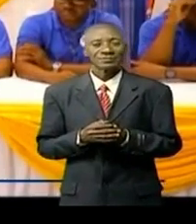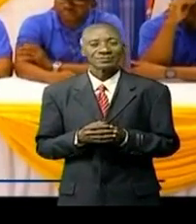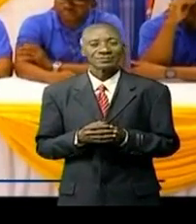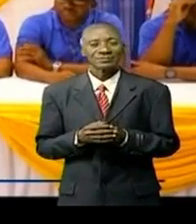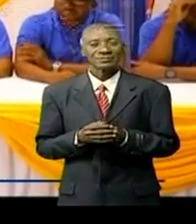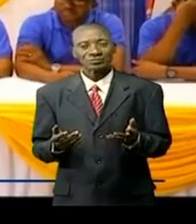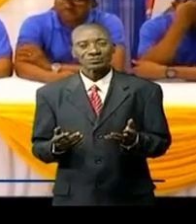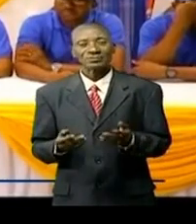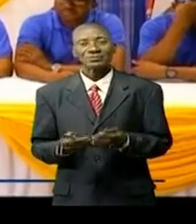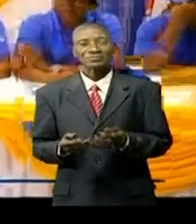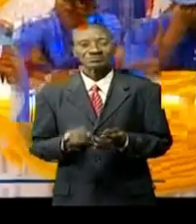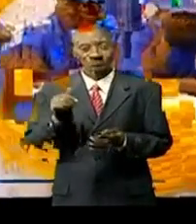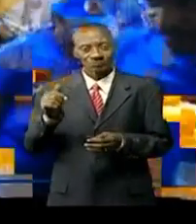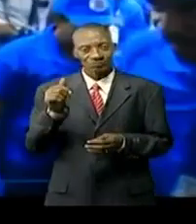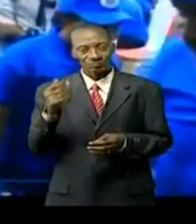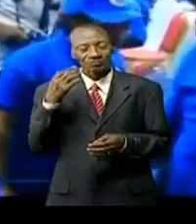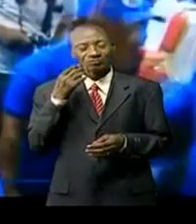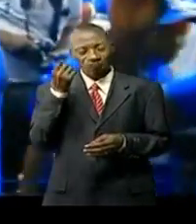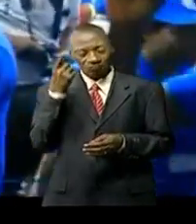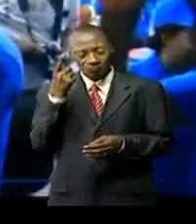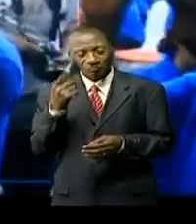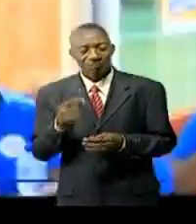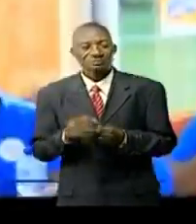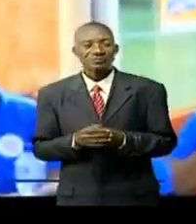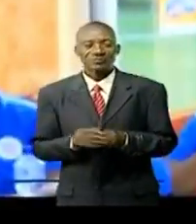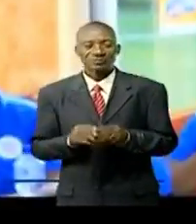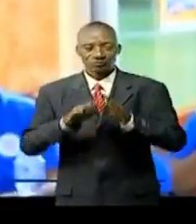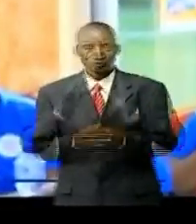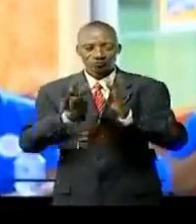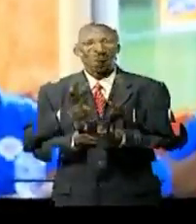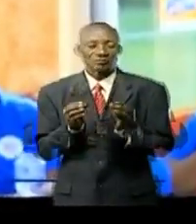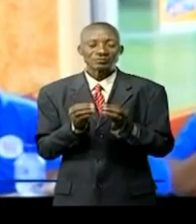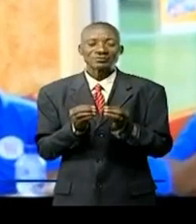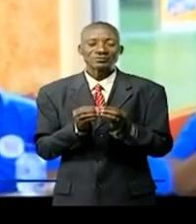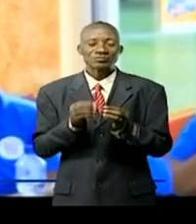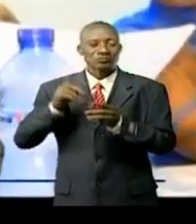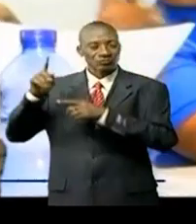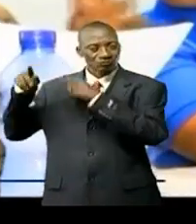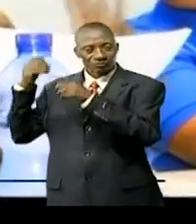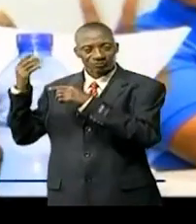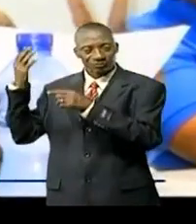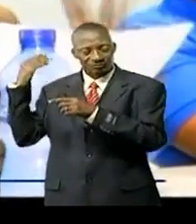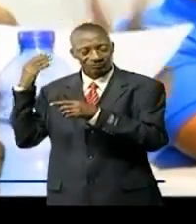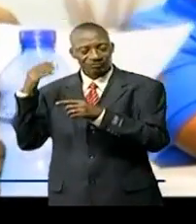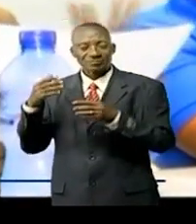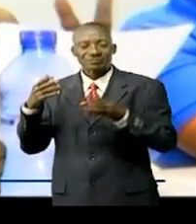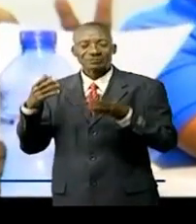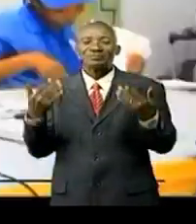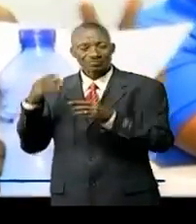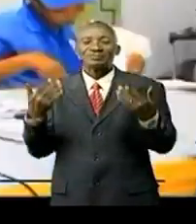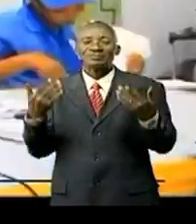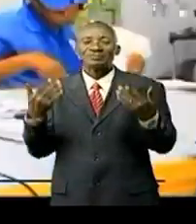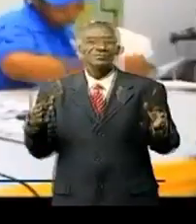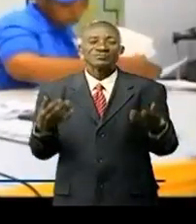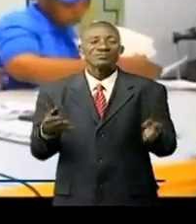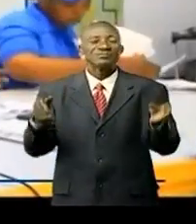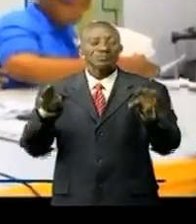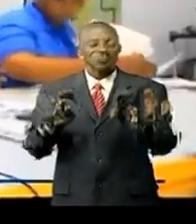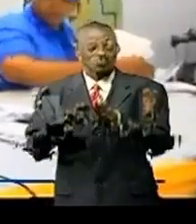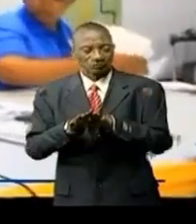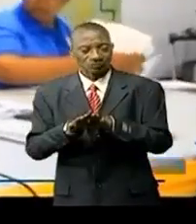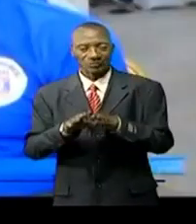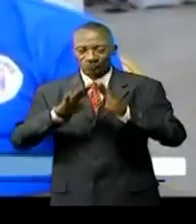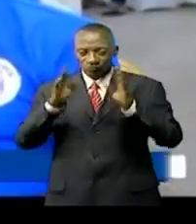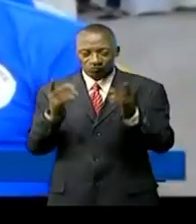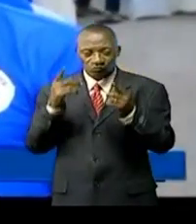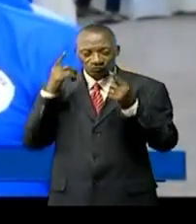sourire qui a été perdu. Tout est bien qui finit bien. Durant un jour de travaux intenses au centre en Ganda, les préoccupations de